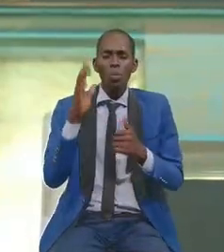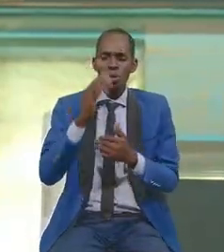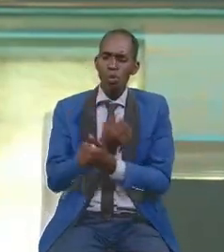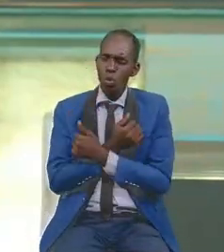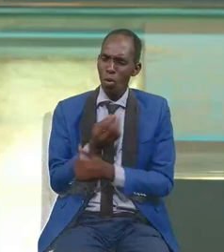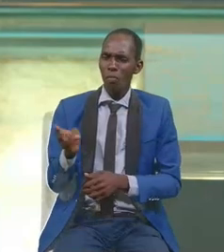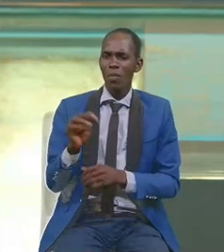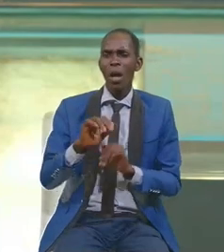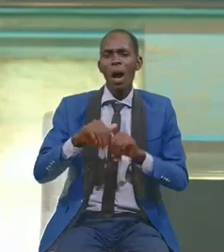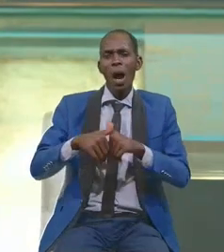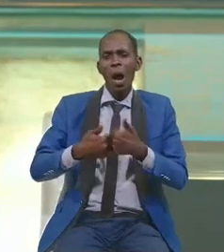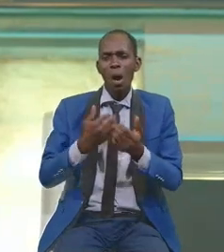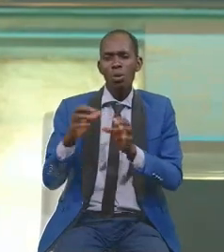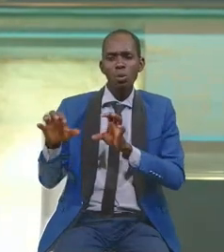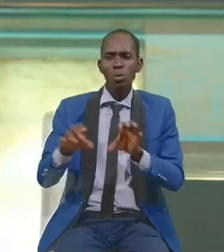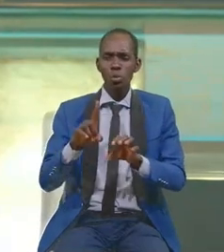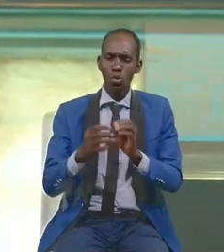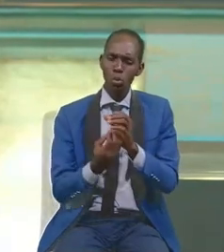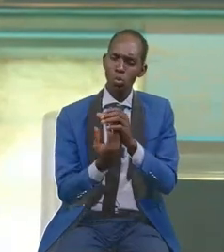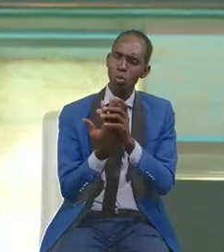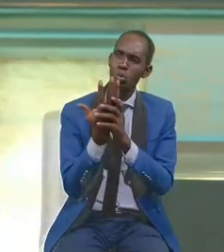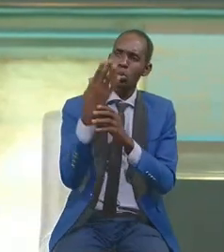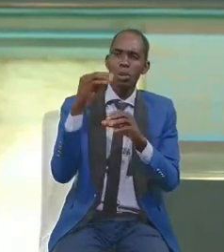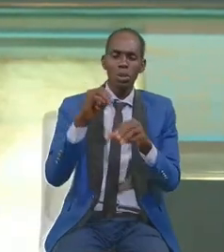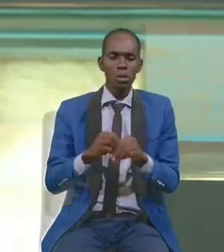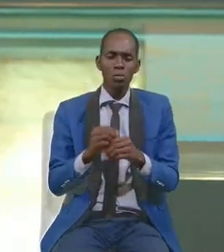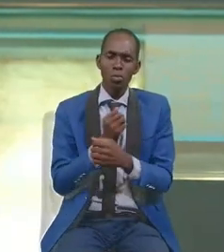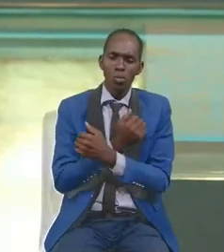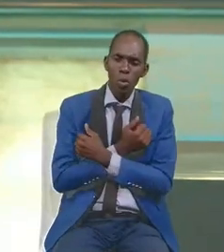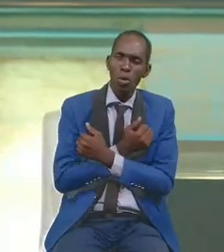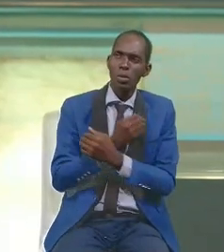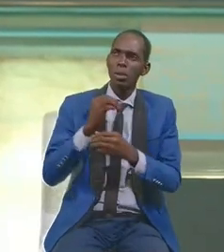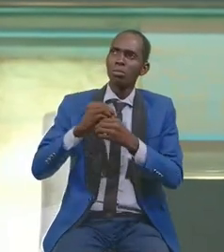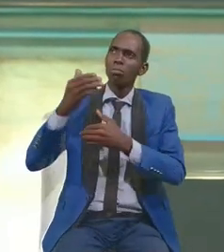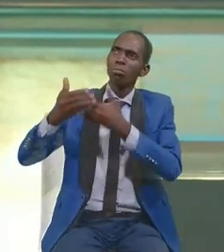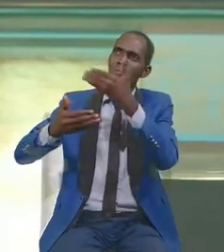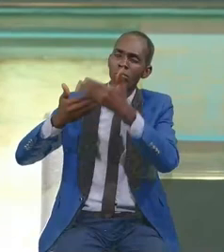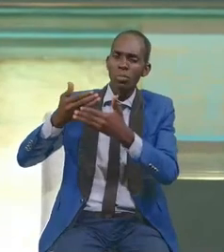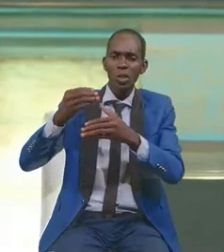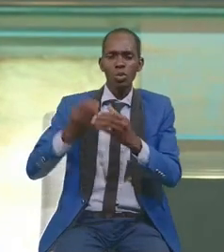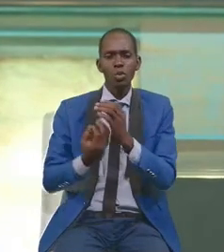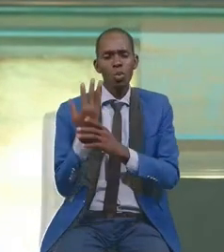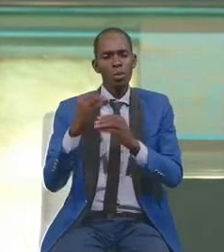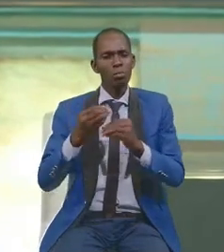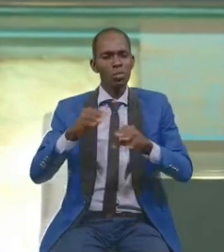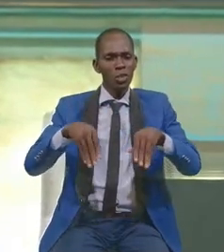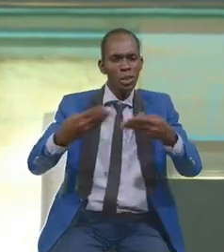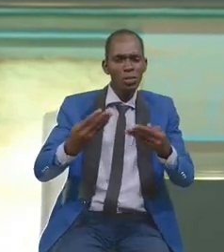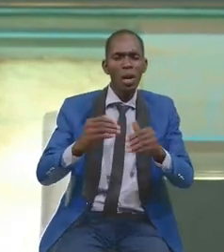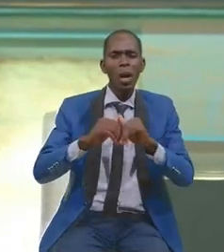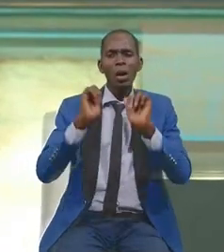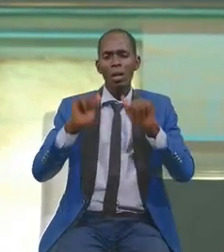allez croître dans l'amour? Vous allez croître dans l'assistance? Vous allez croître